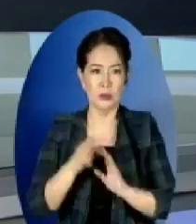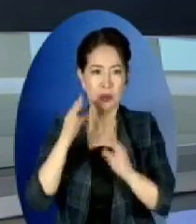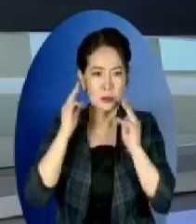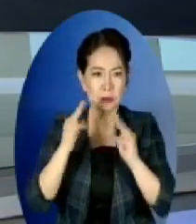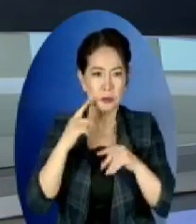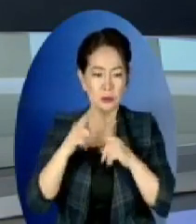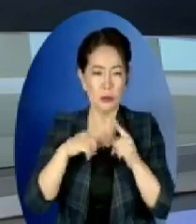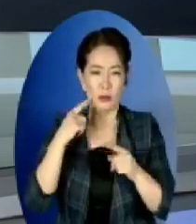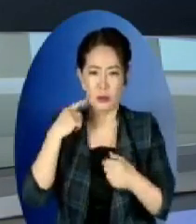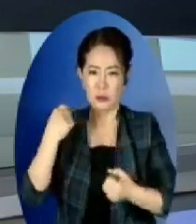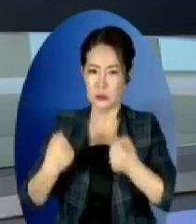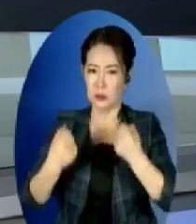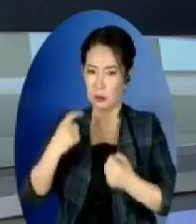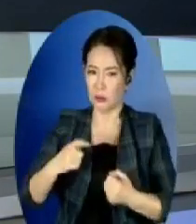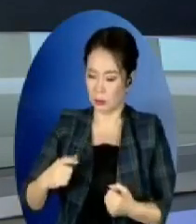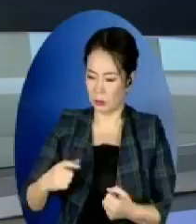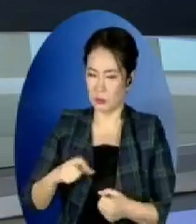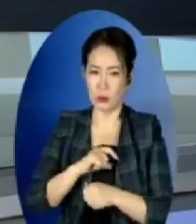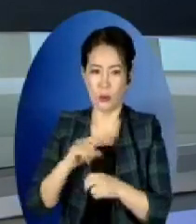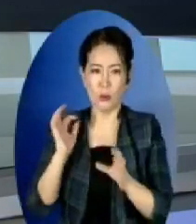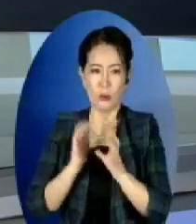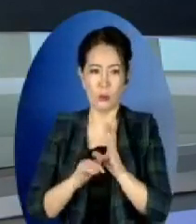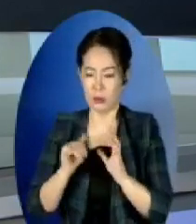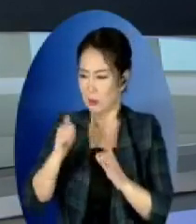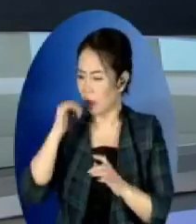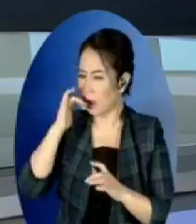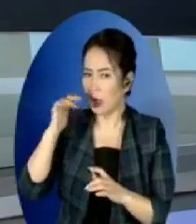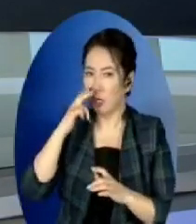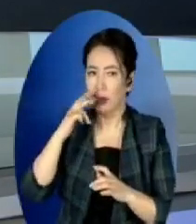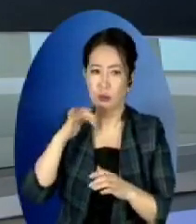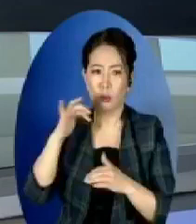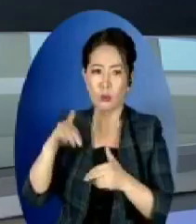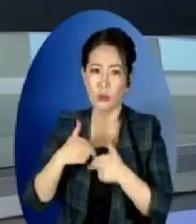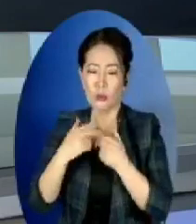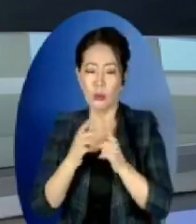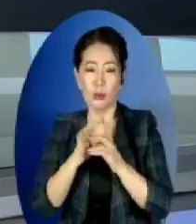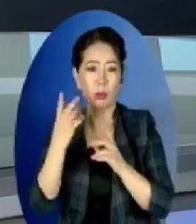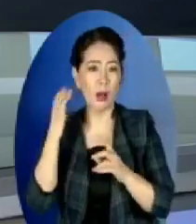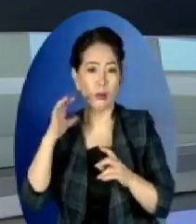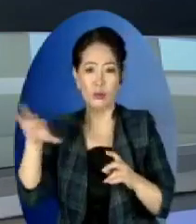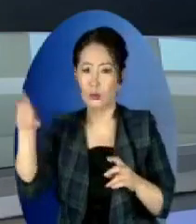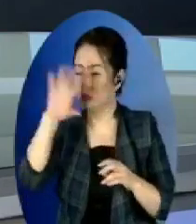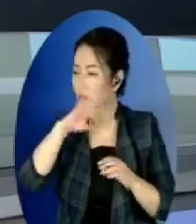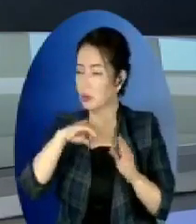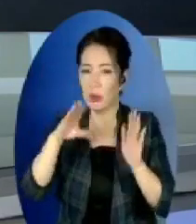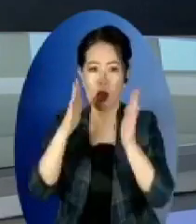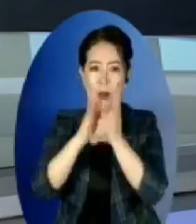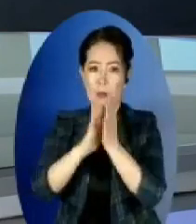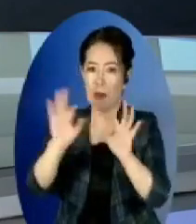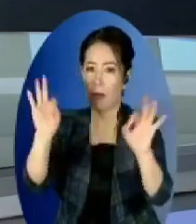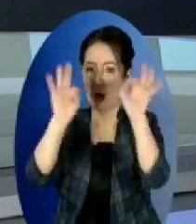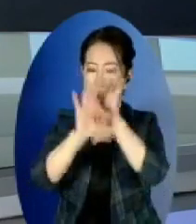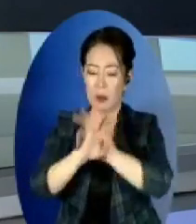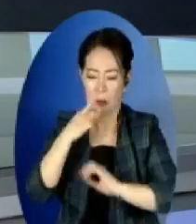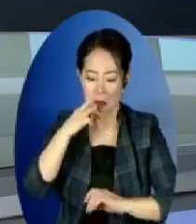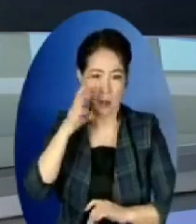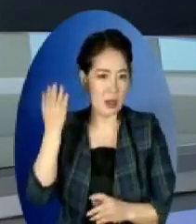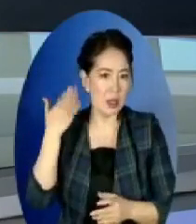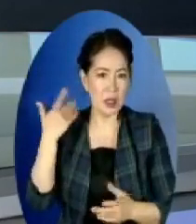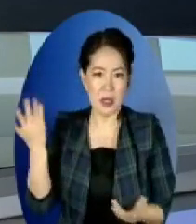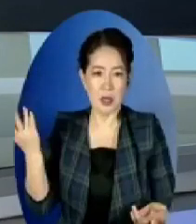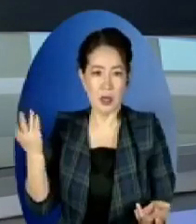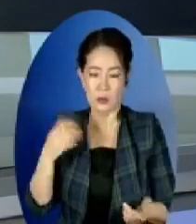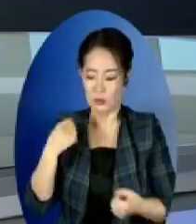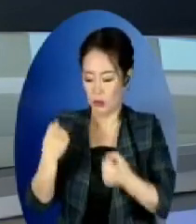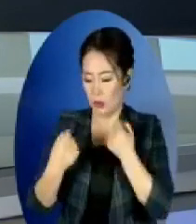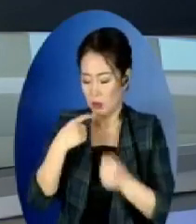шийдвэрийн тухай тээврийн жолооч нар болоод зорчигч нарт анхааруулсан зөвлөгөө зөвлөмж нийтийн тээврүүдэд огт байхгүй. Энэ талаарх мэдээлэл ирээгүй гэдгийг жолооч